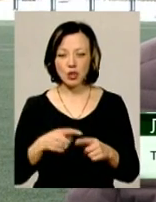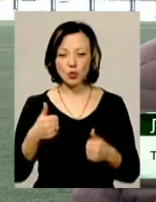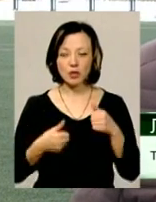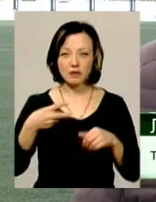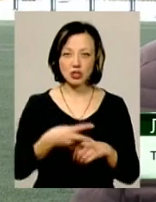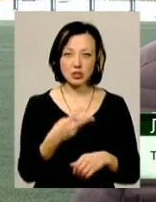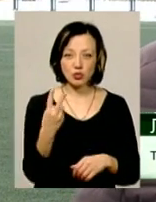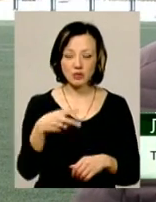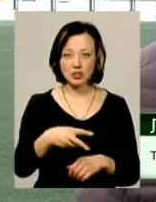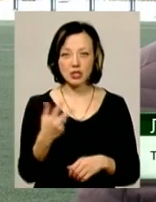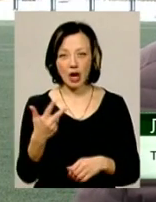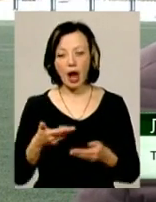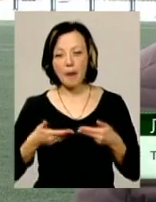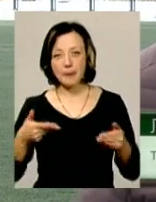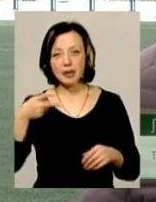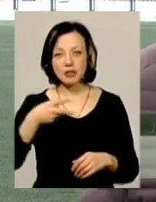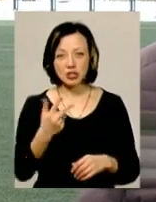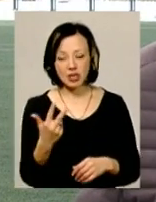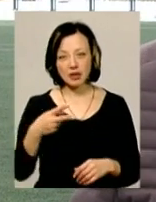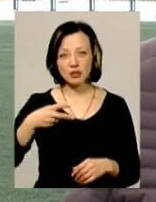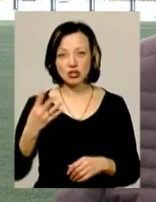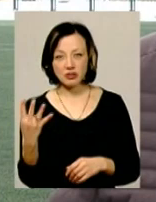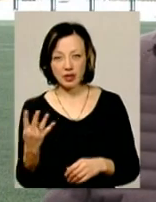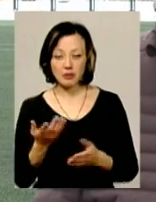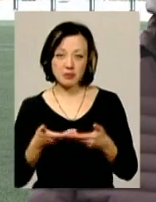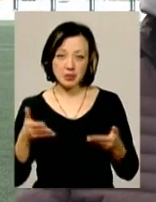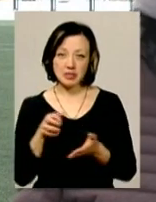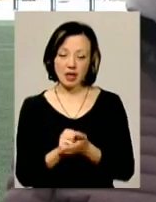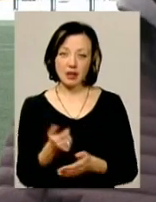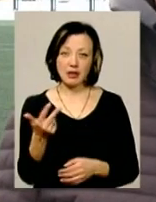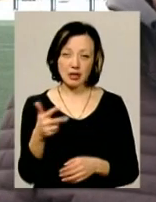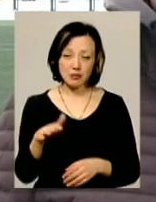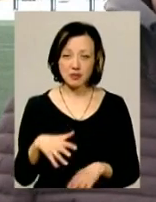2002-2003 року народження, а ми 3-й, 4-й. То ми зайняли 3-є, але я рахую, що